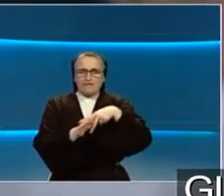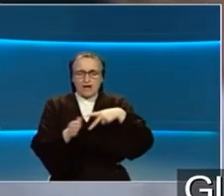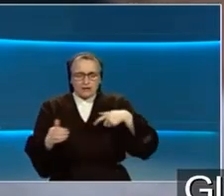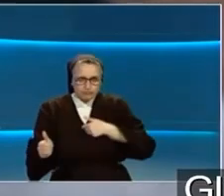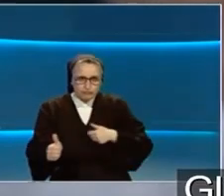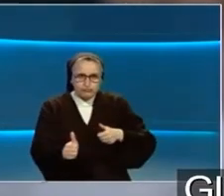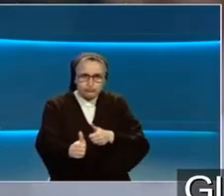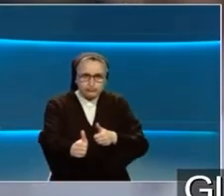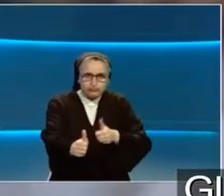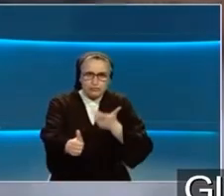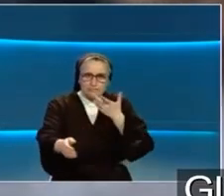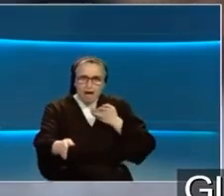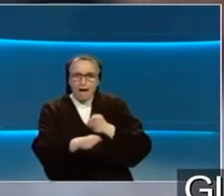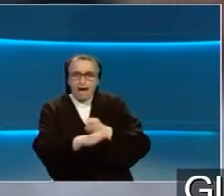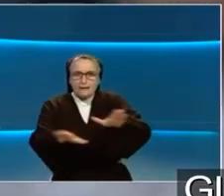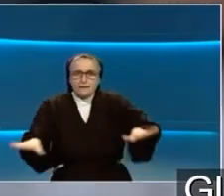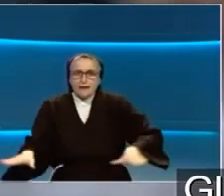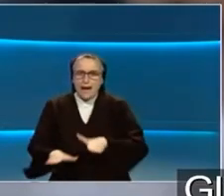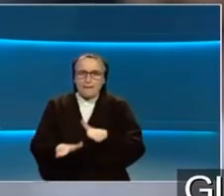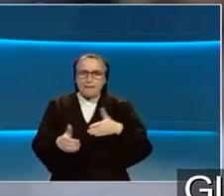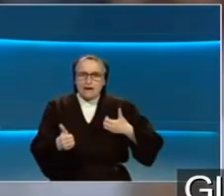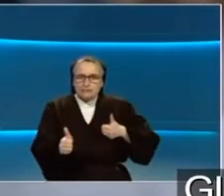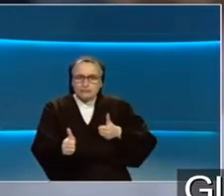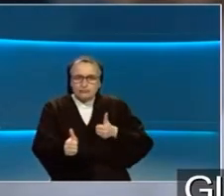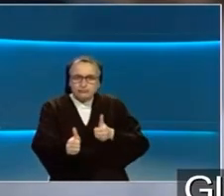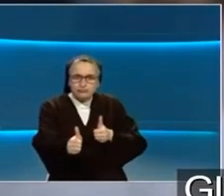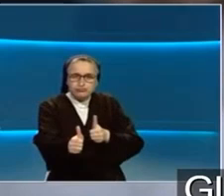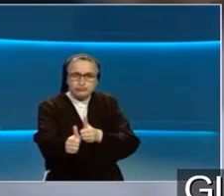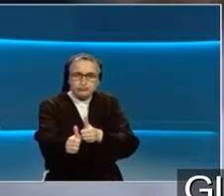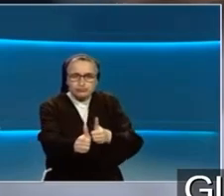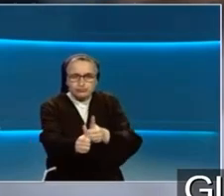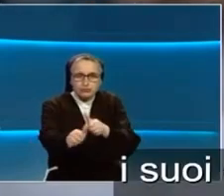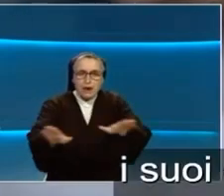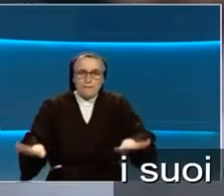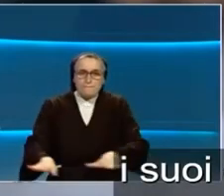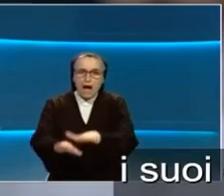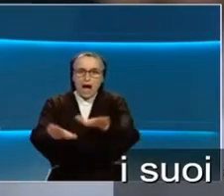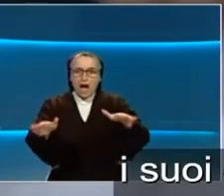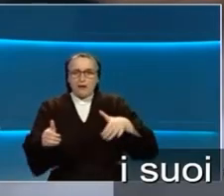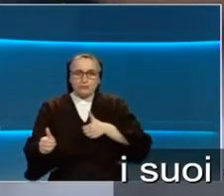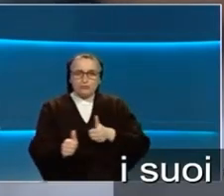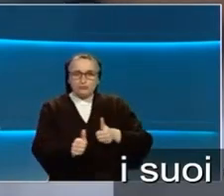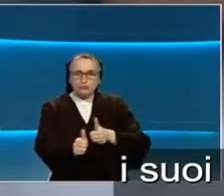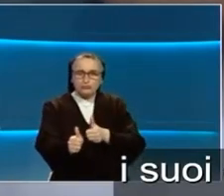cavalieri entrarono dietro di loro in mezzo al mare.